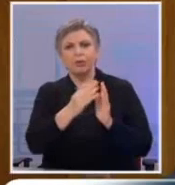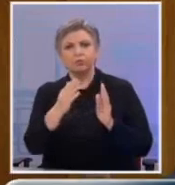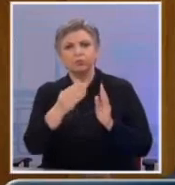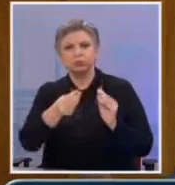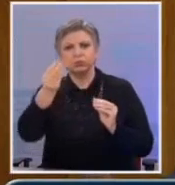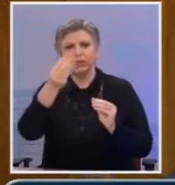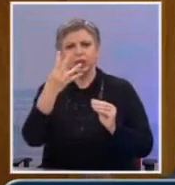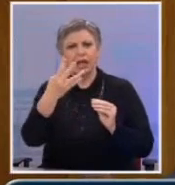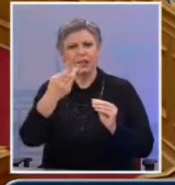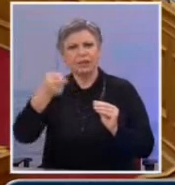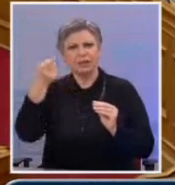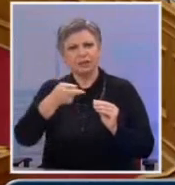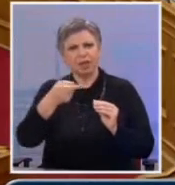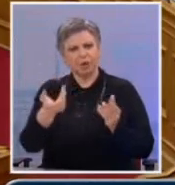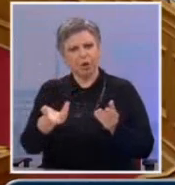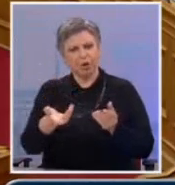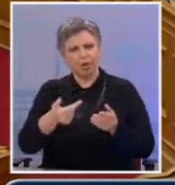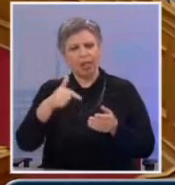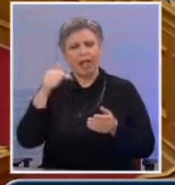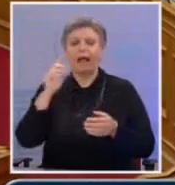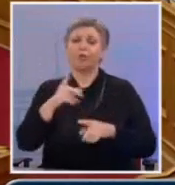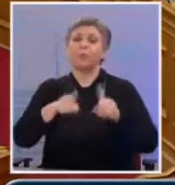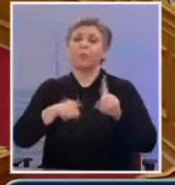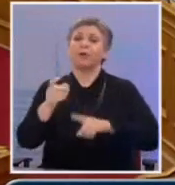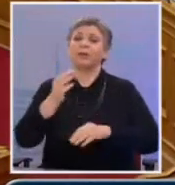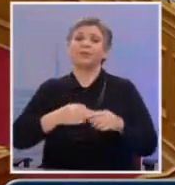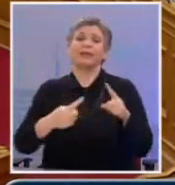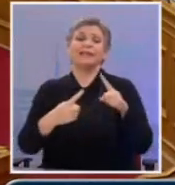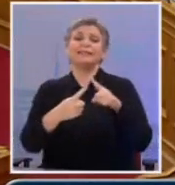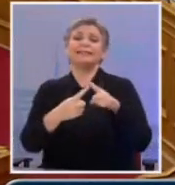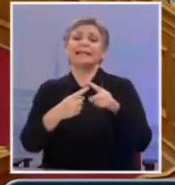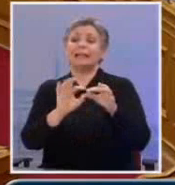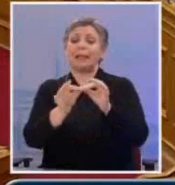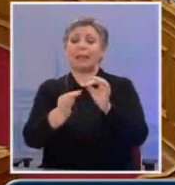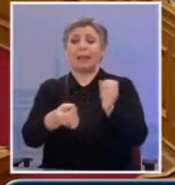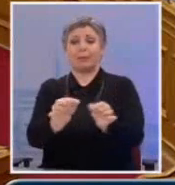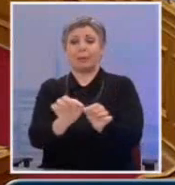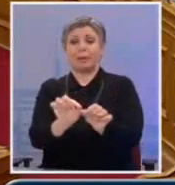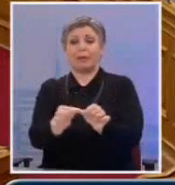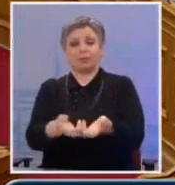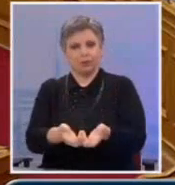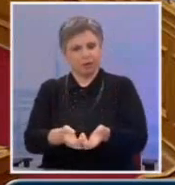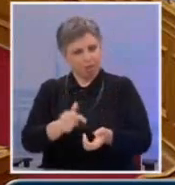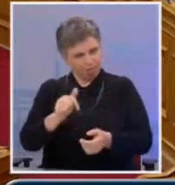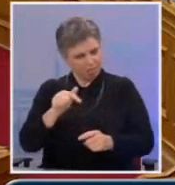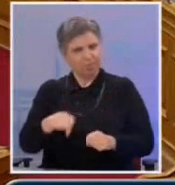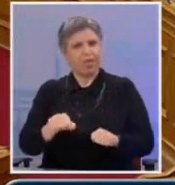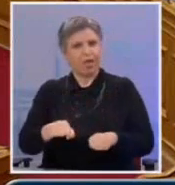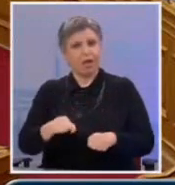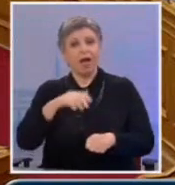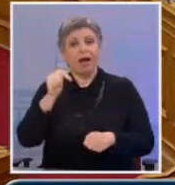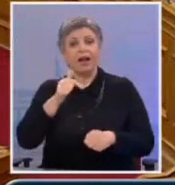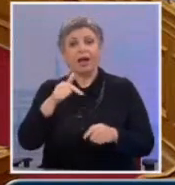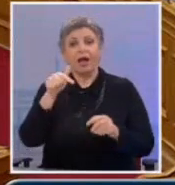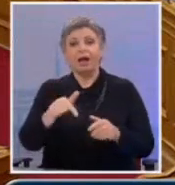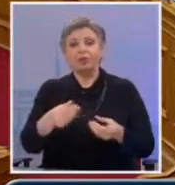4,5%. Τεχνικές λεπτομέρειες θα πει κάποιος, πίσω όμως από τις οποίες κρύβονται νέα βάρη